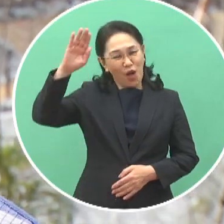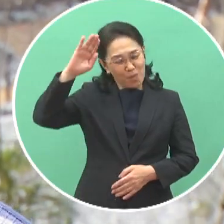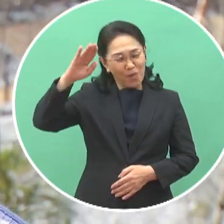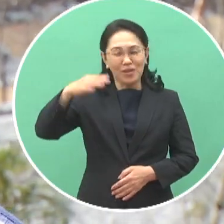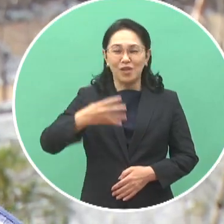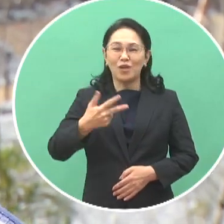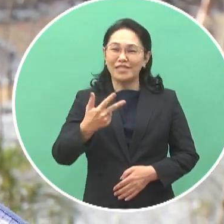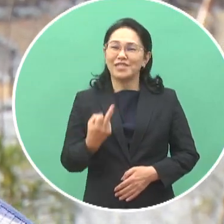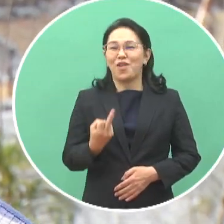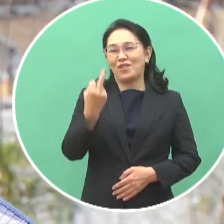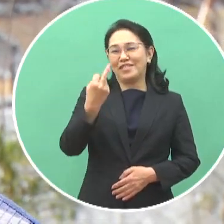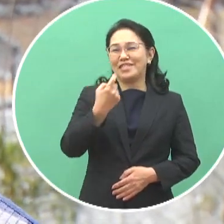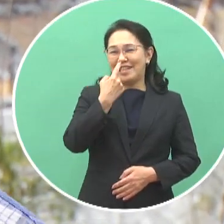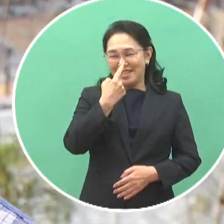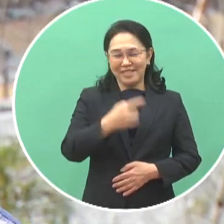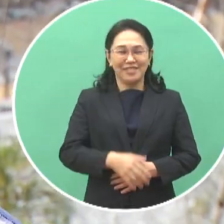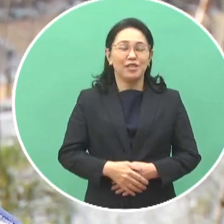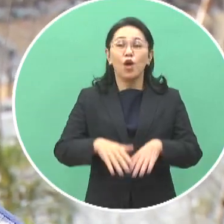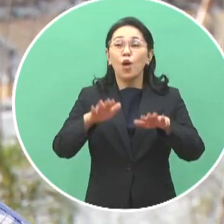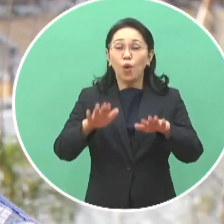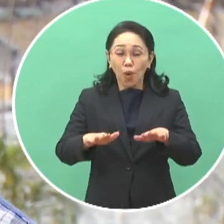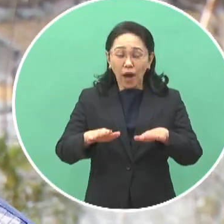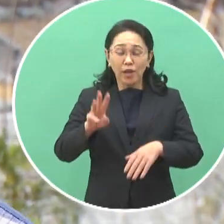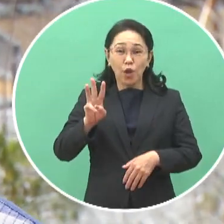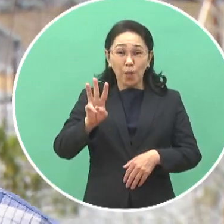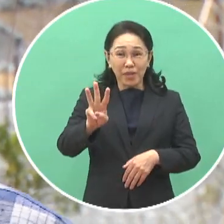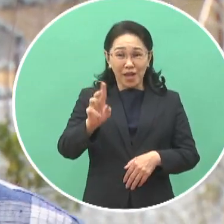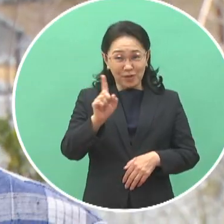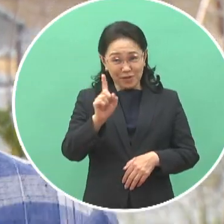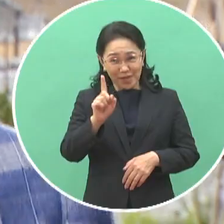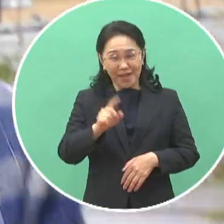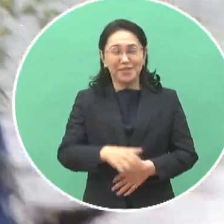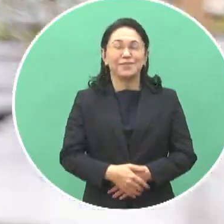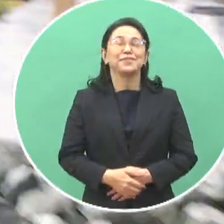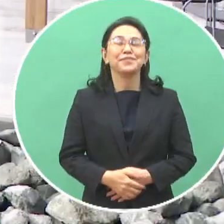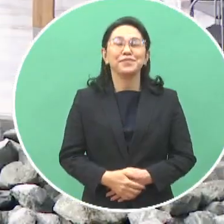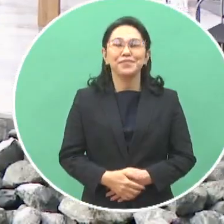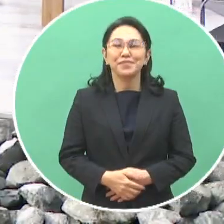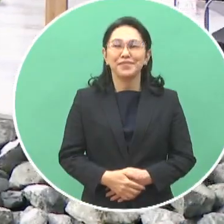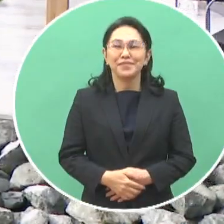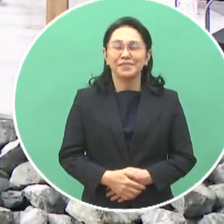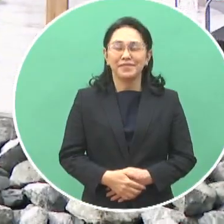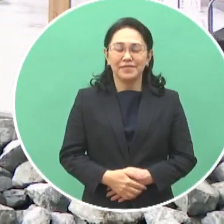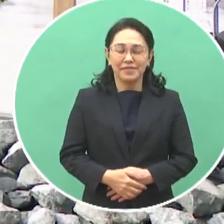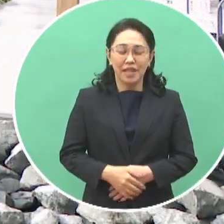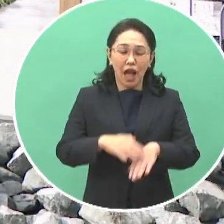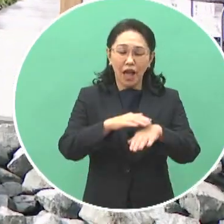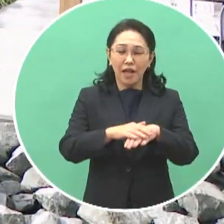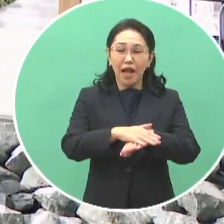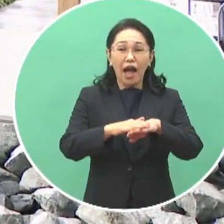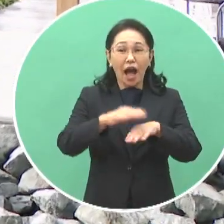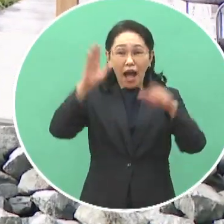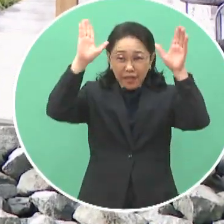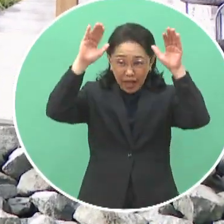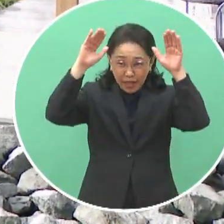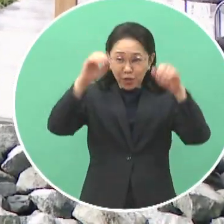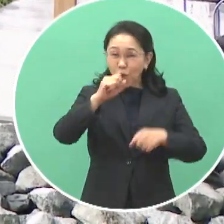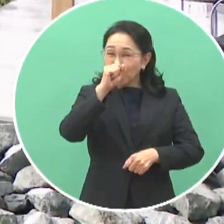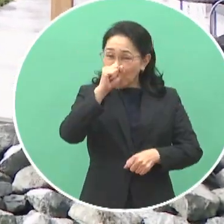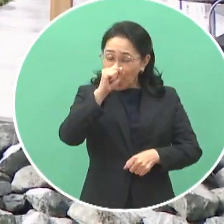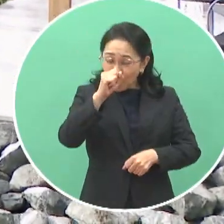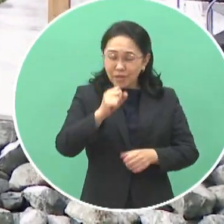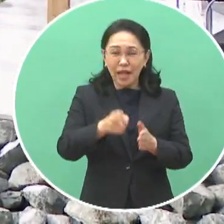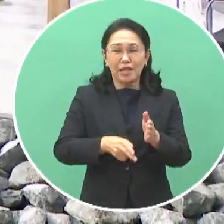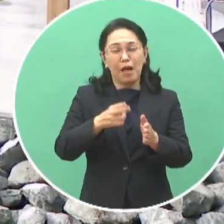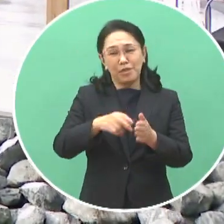どうも、よしお兄さんです。 今回の見え推しは 愛犬との上質な旅を叶えてく